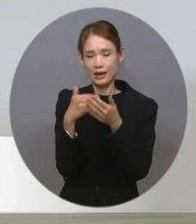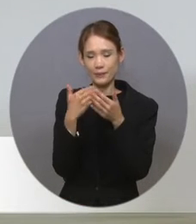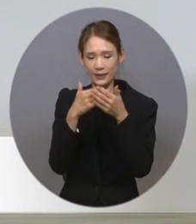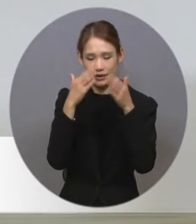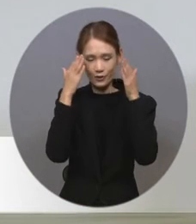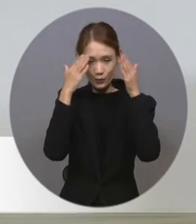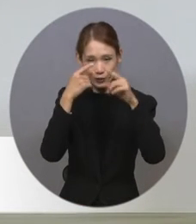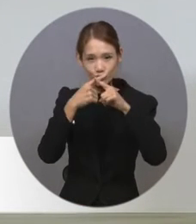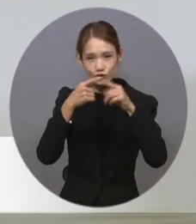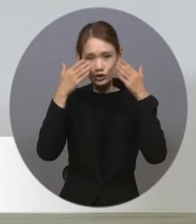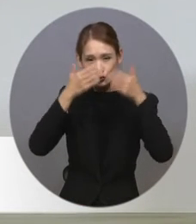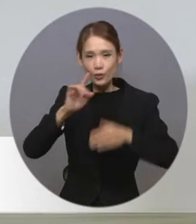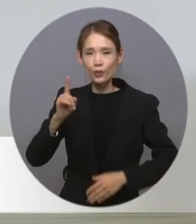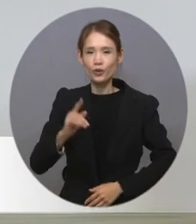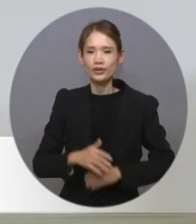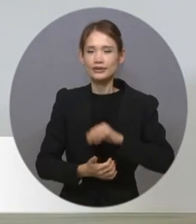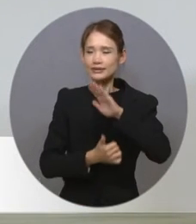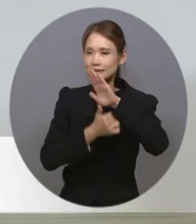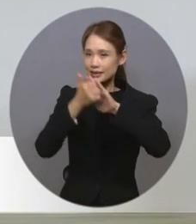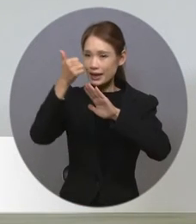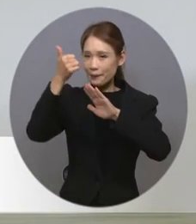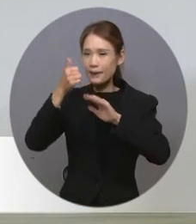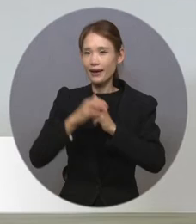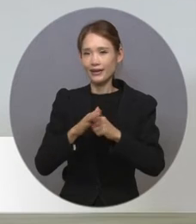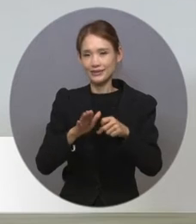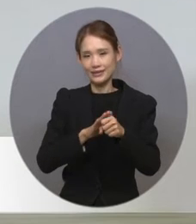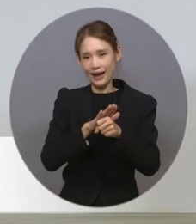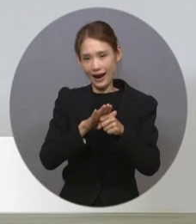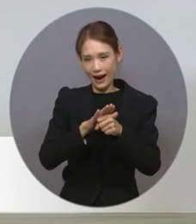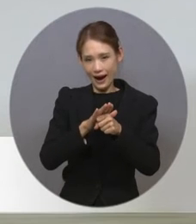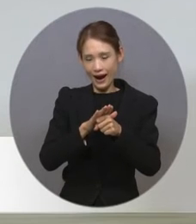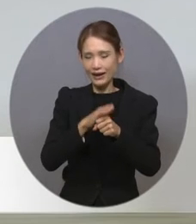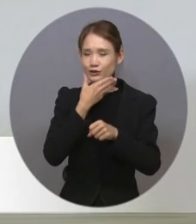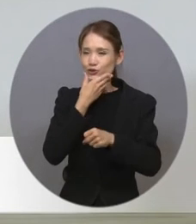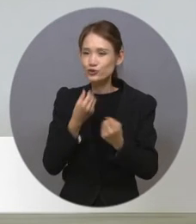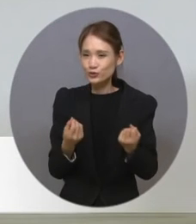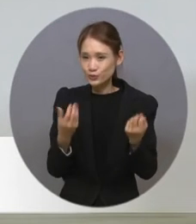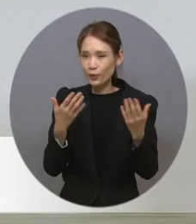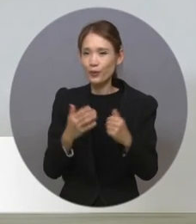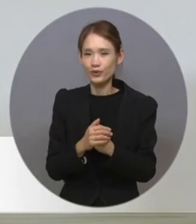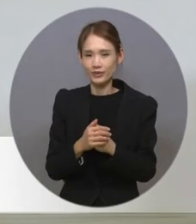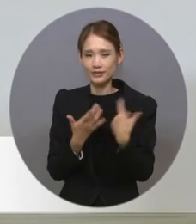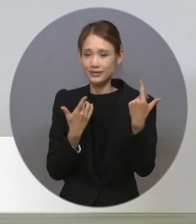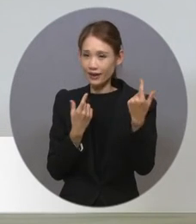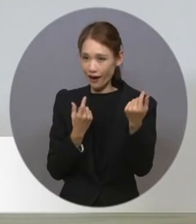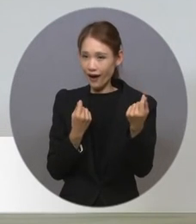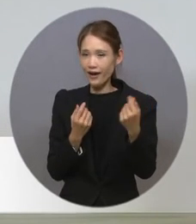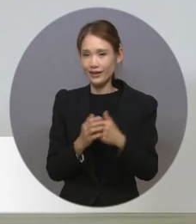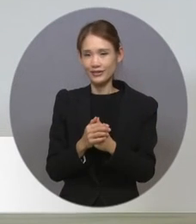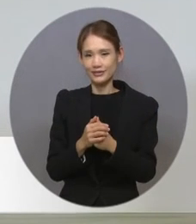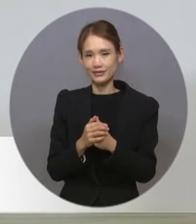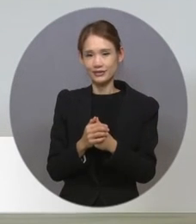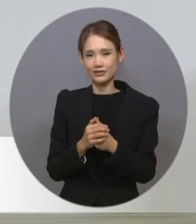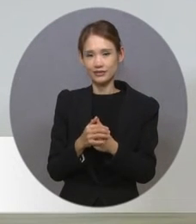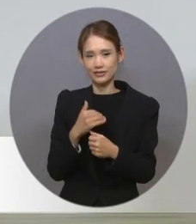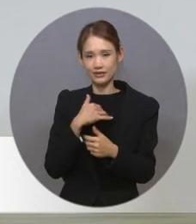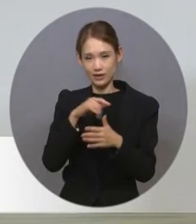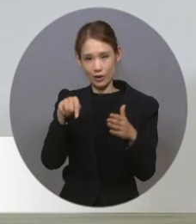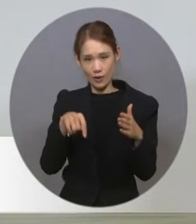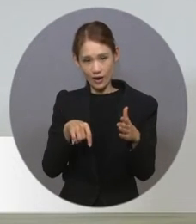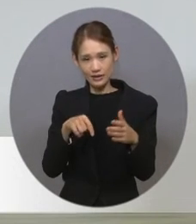그림의 포인트는 희망, 사랑, 축복 이런 것이거든요. 근데 제